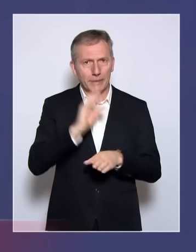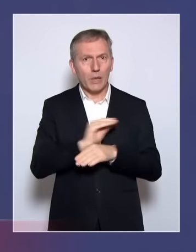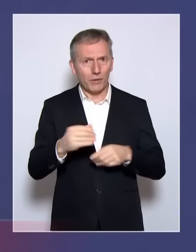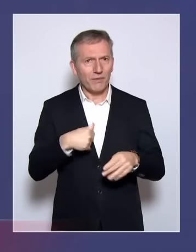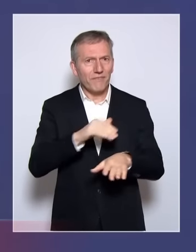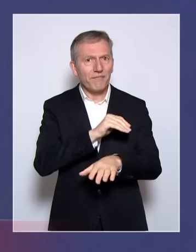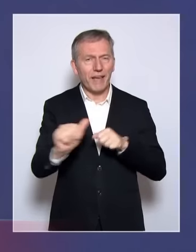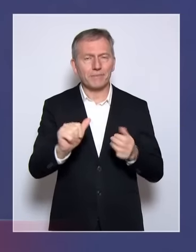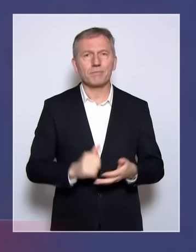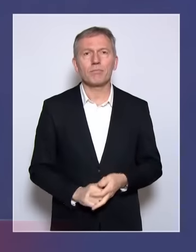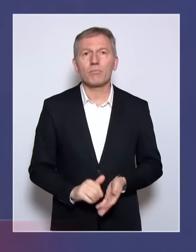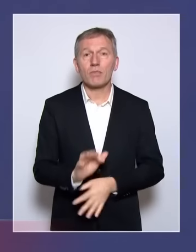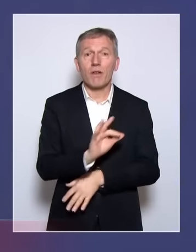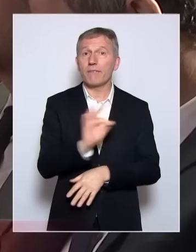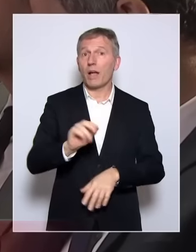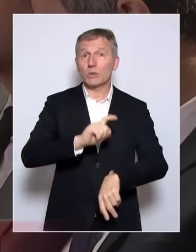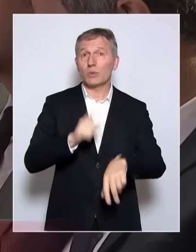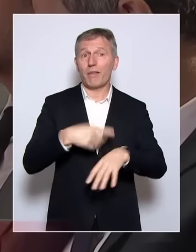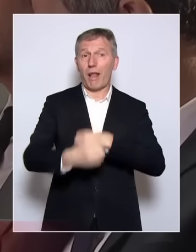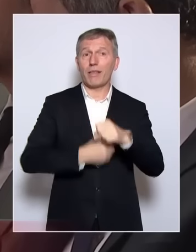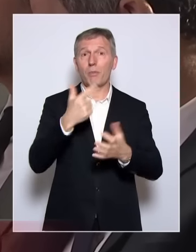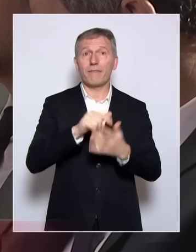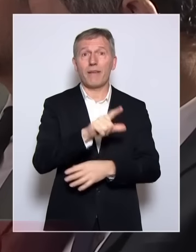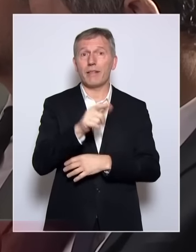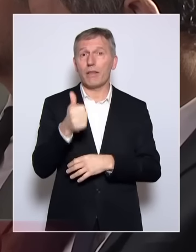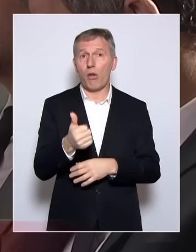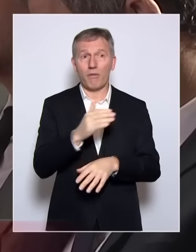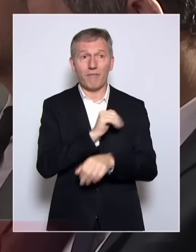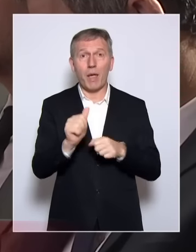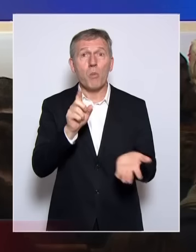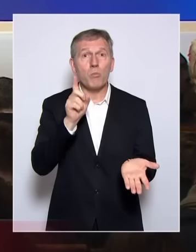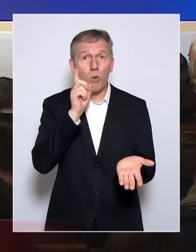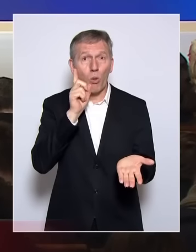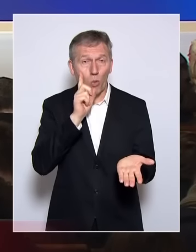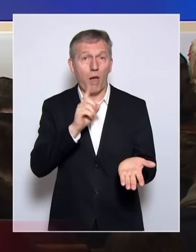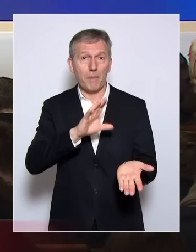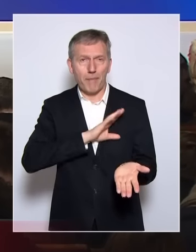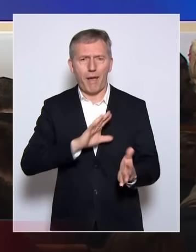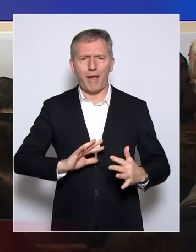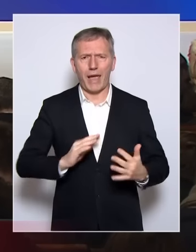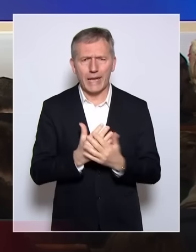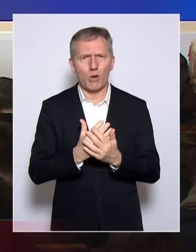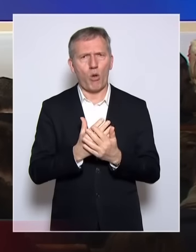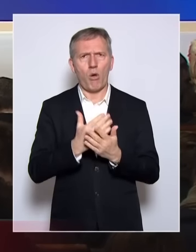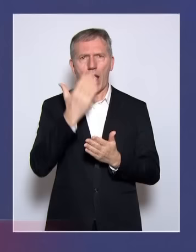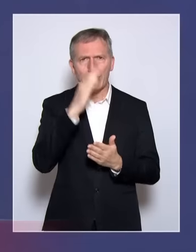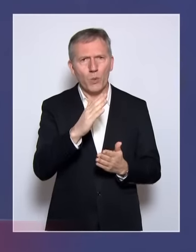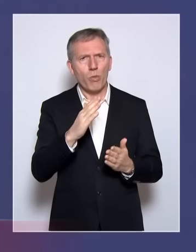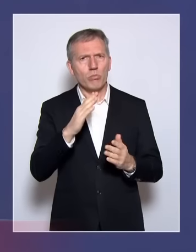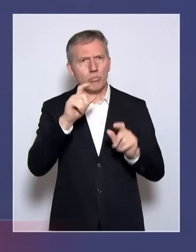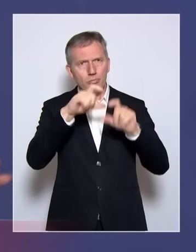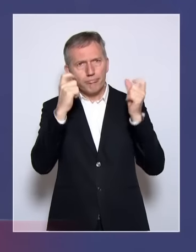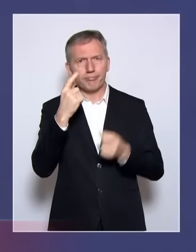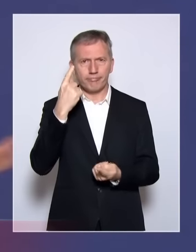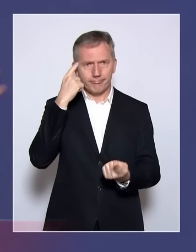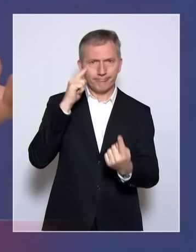Et si la France a pu vacciner dès le début de l'année 2021, c'est parce qu'il y a eu ce réflexe européen et cette capacité à bâtir